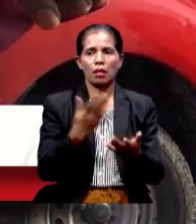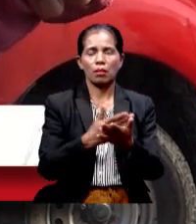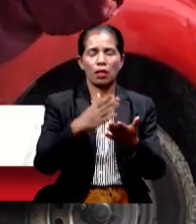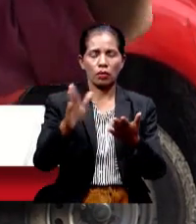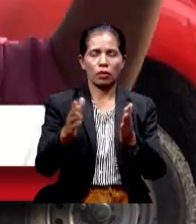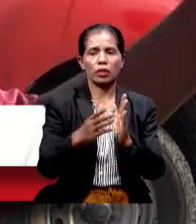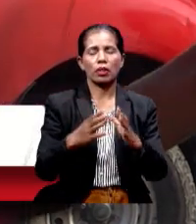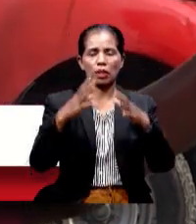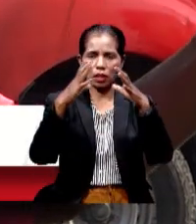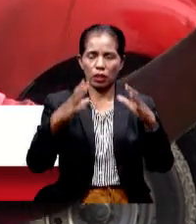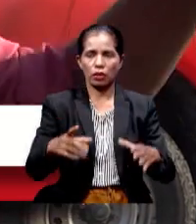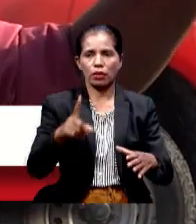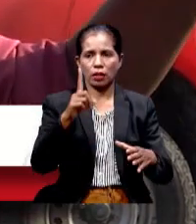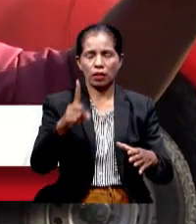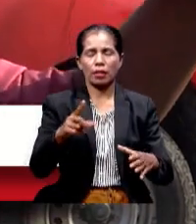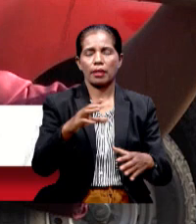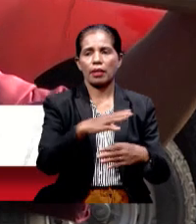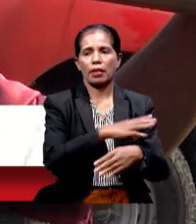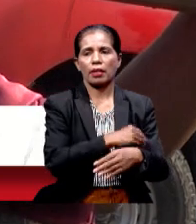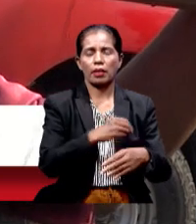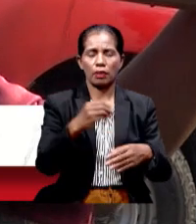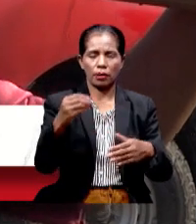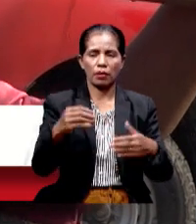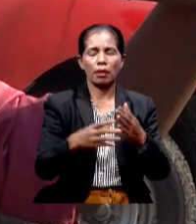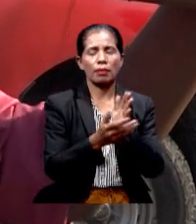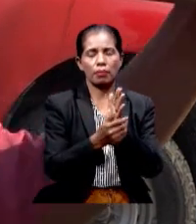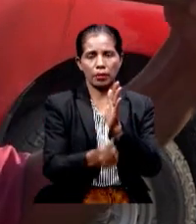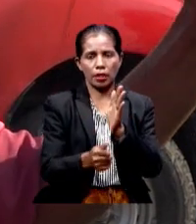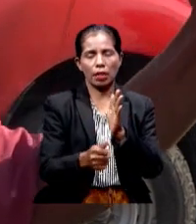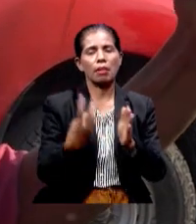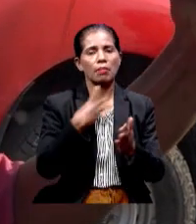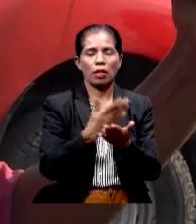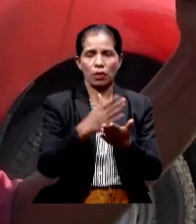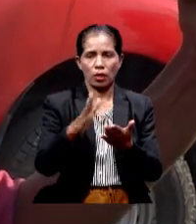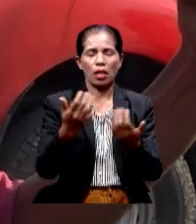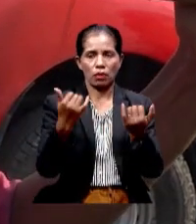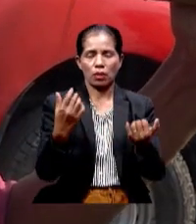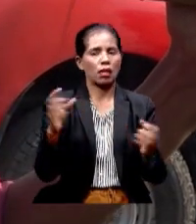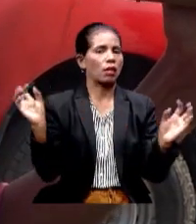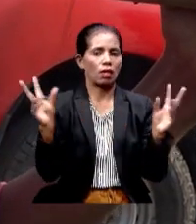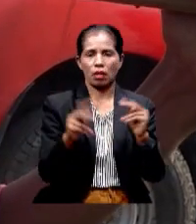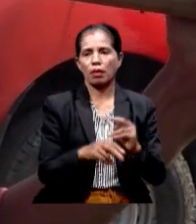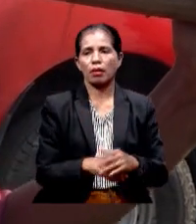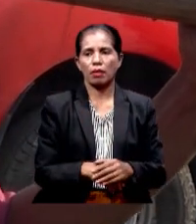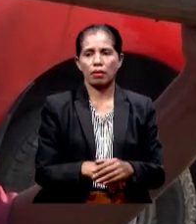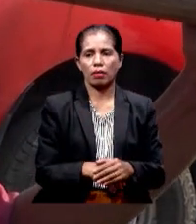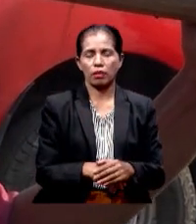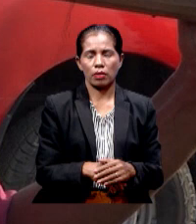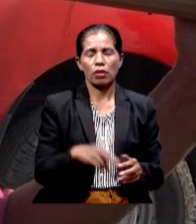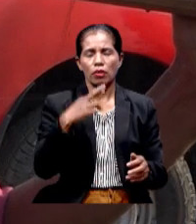da, ko mina masa ida bele sucin. Pesa agar lai, agar lai tamba fos poli